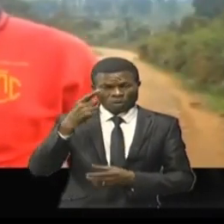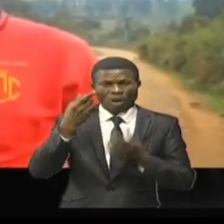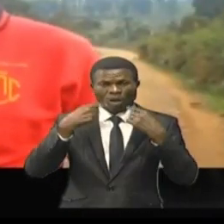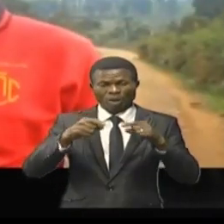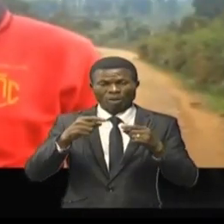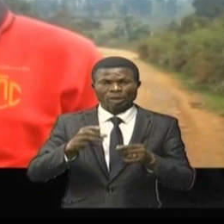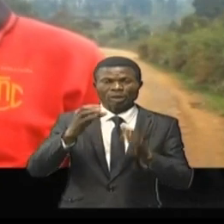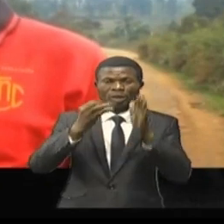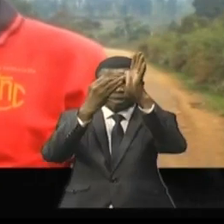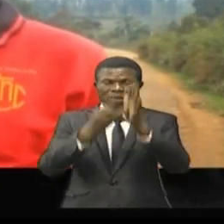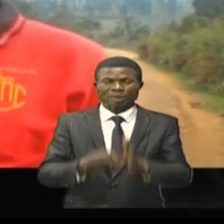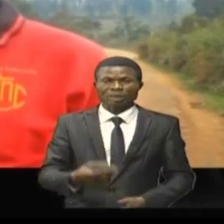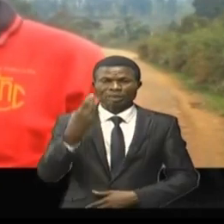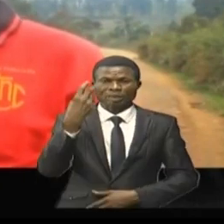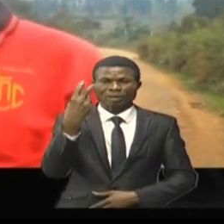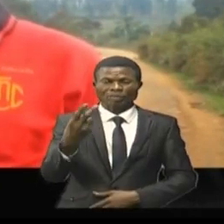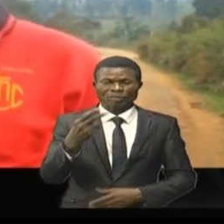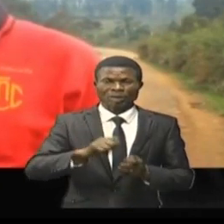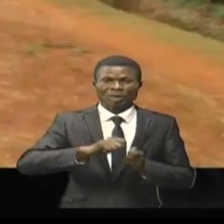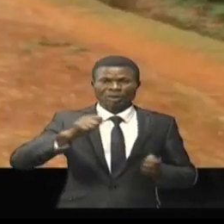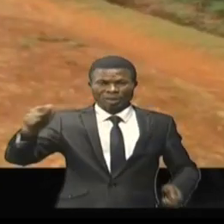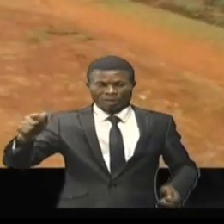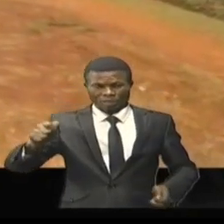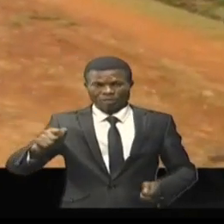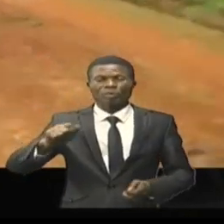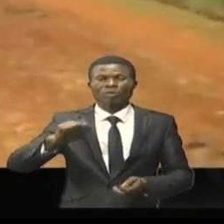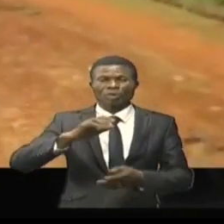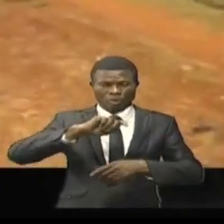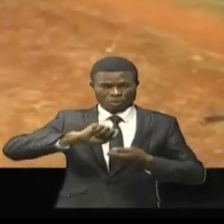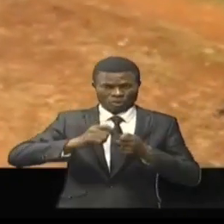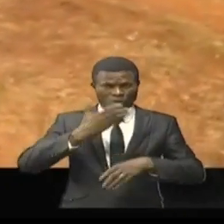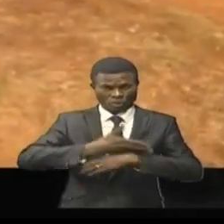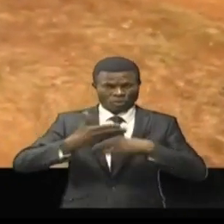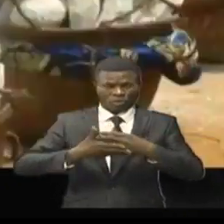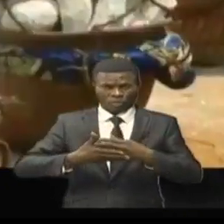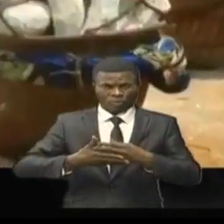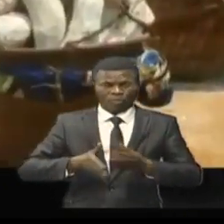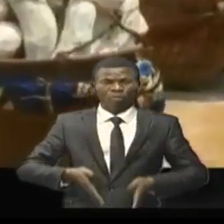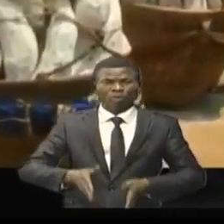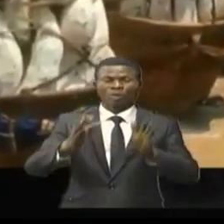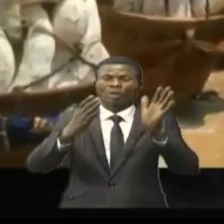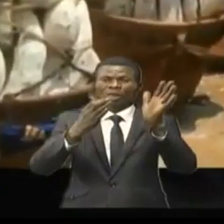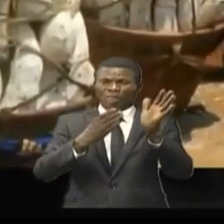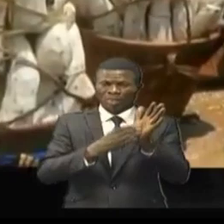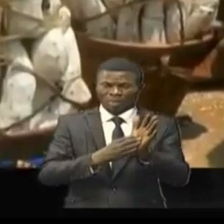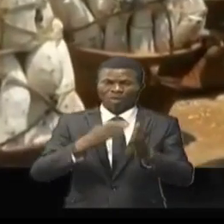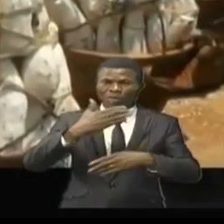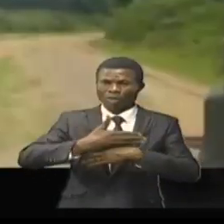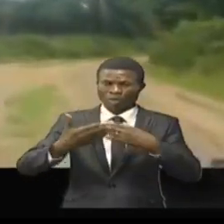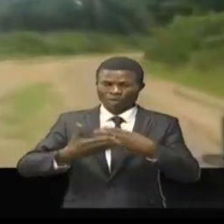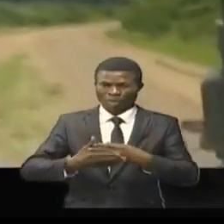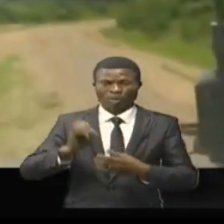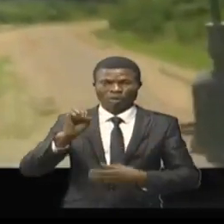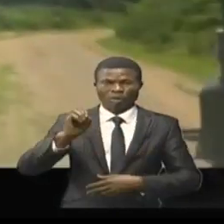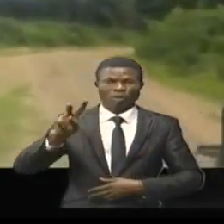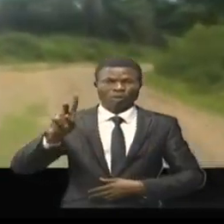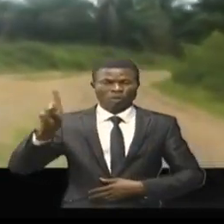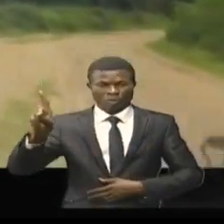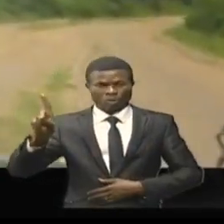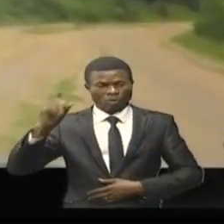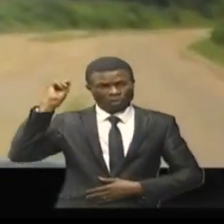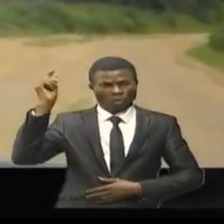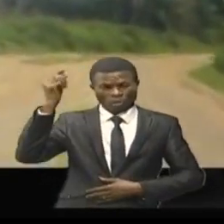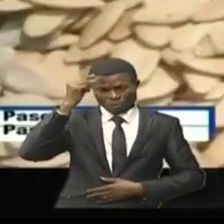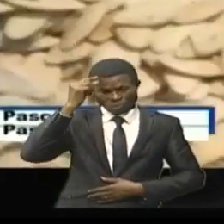720 km de routes de dessertes agricoles seront entretenues dans 29 axes de routes réhabilités par les partenaires du gouvernement dans